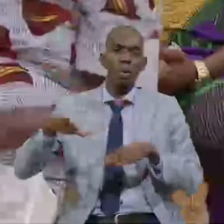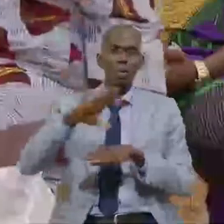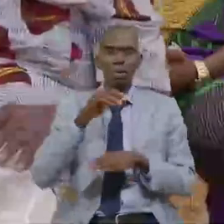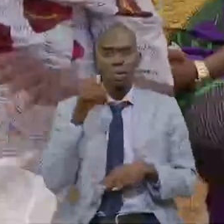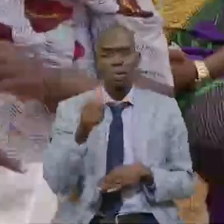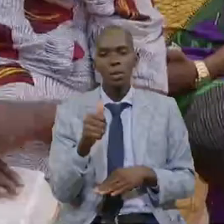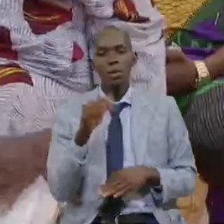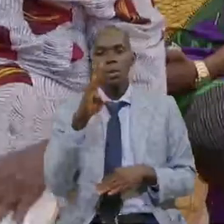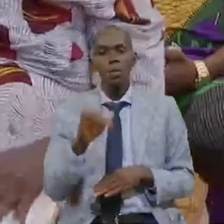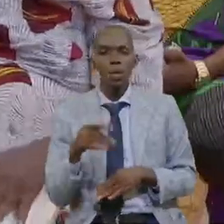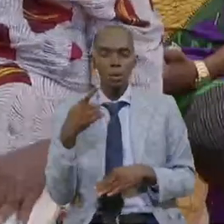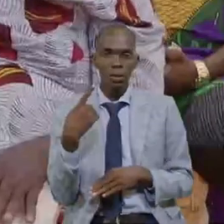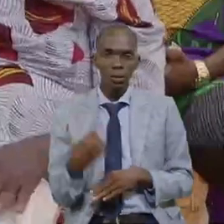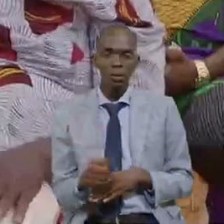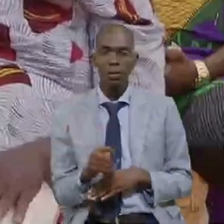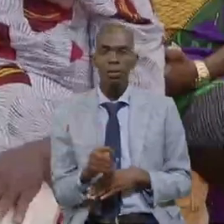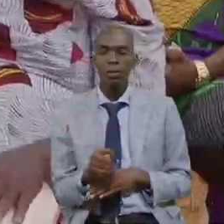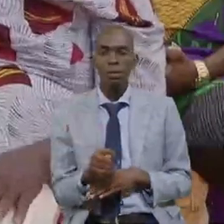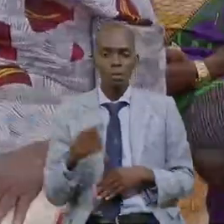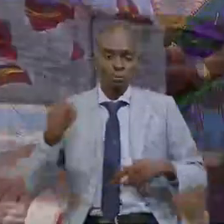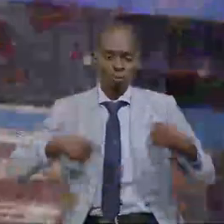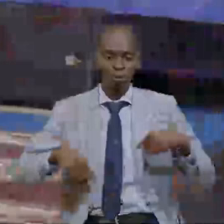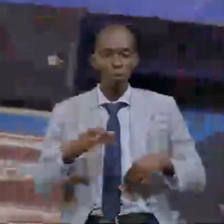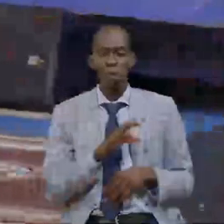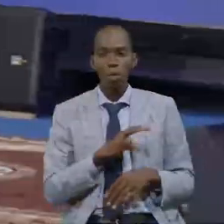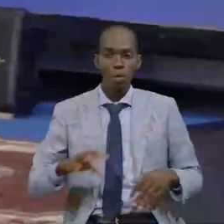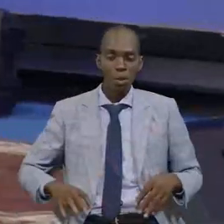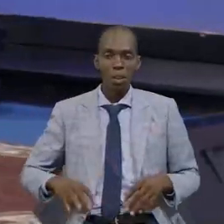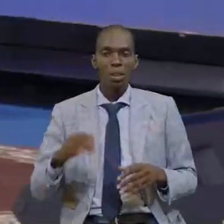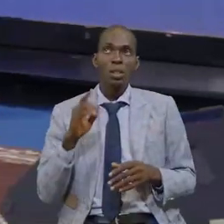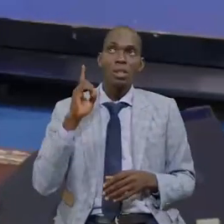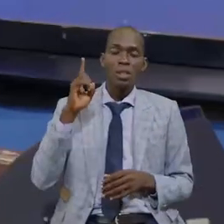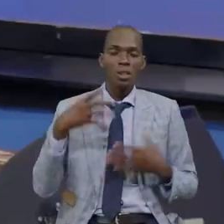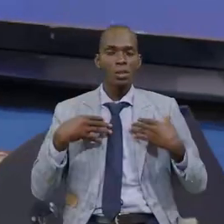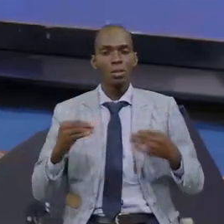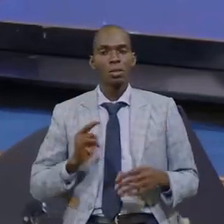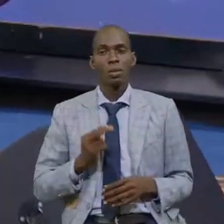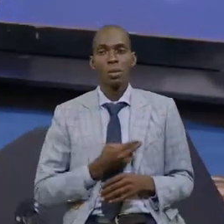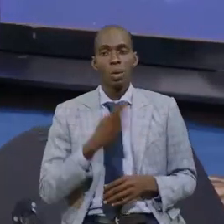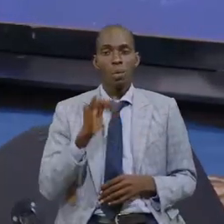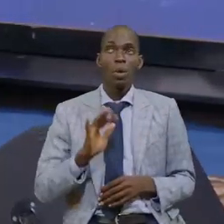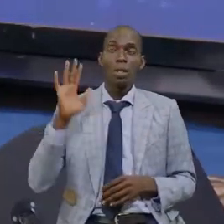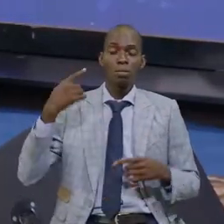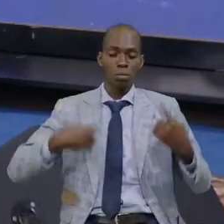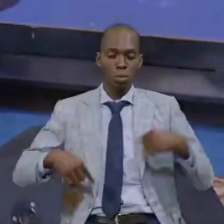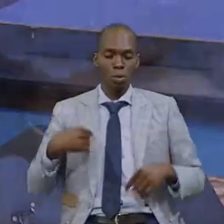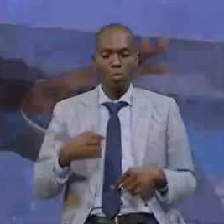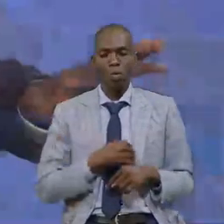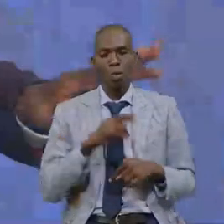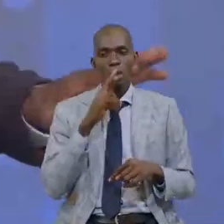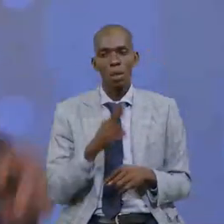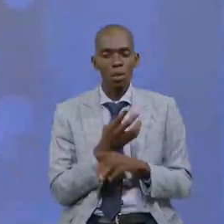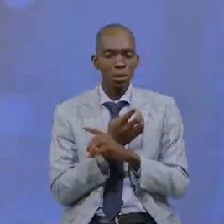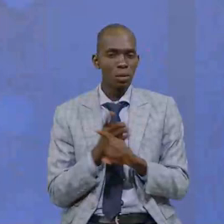toi-même par les maîtrisures de Christ. Par ces maîtrisures, nous sommes guéris. Ces maîtrisures nous